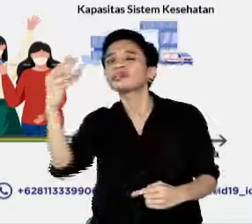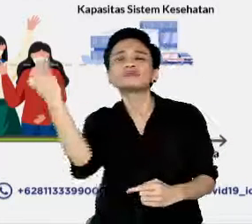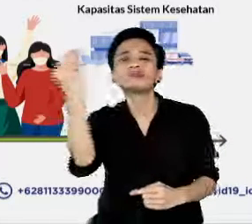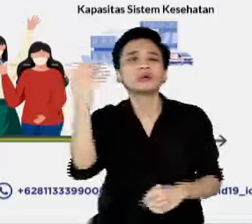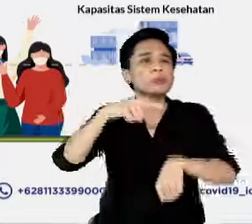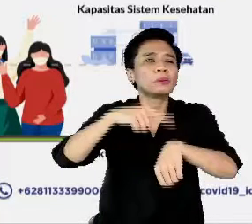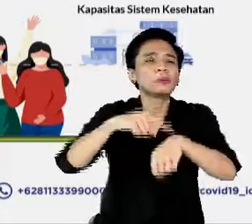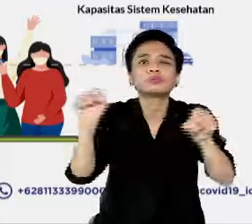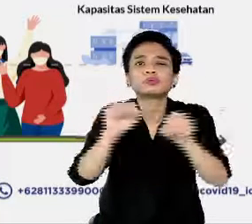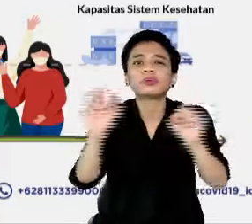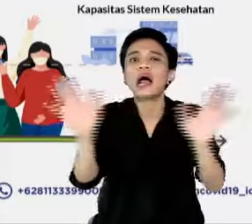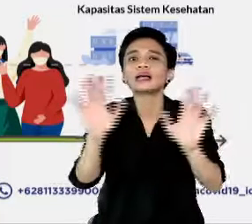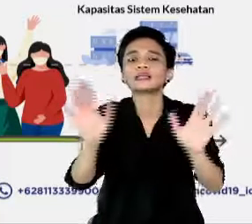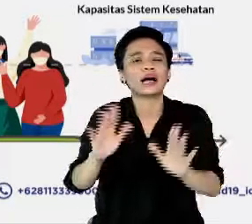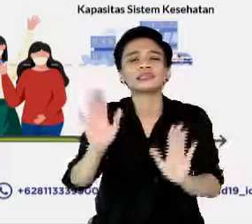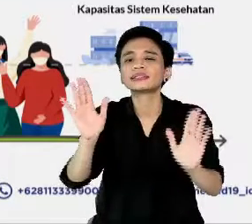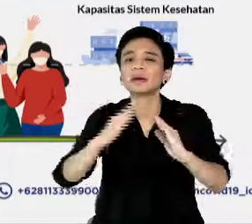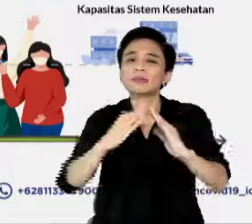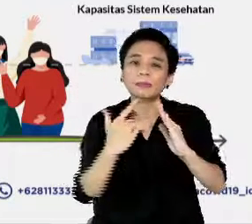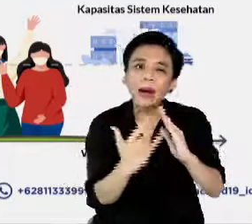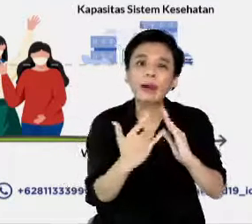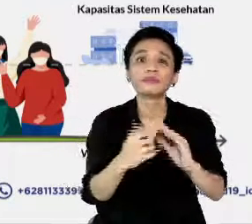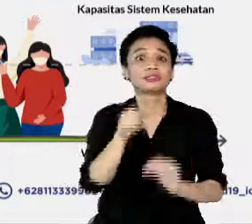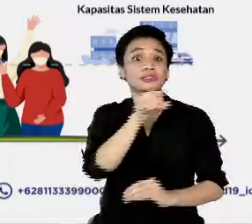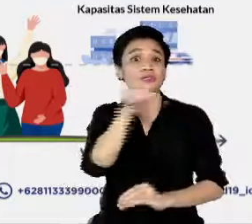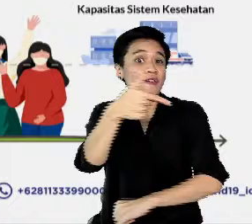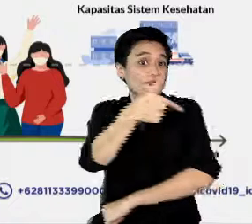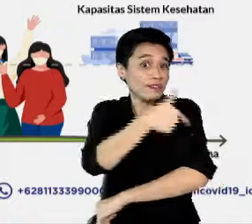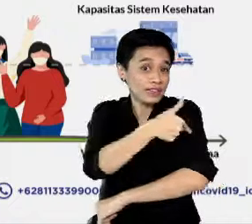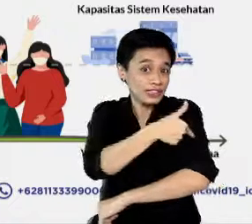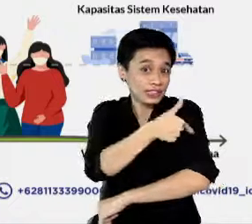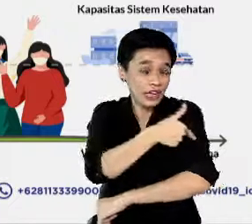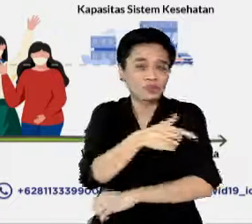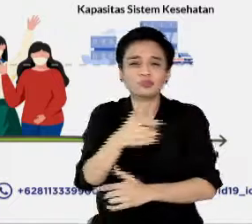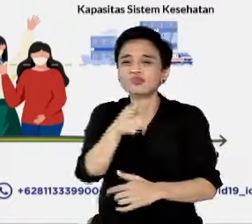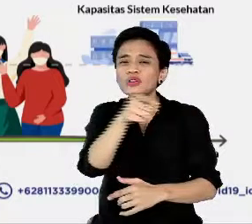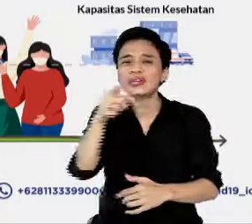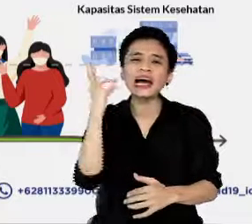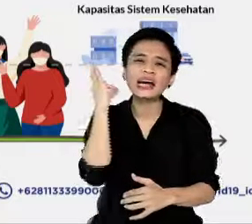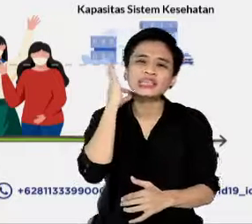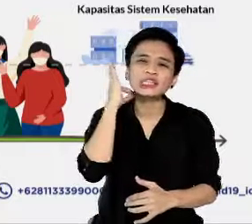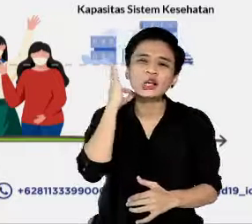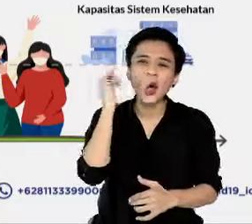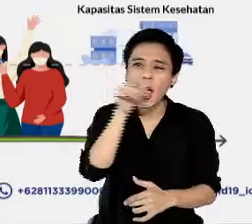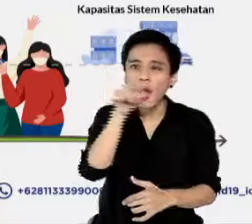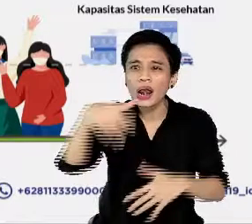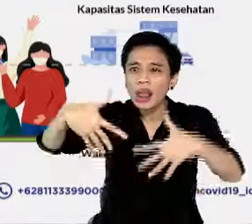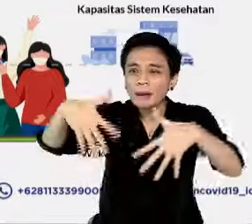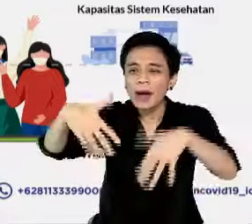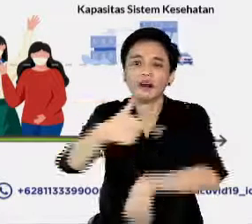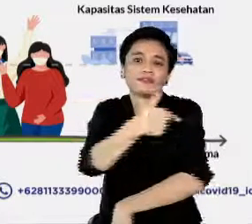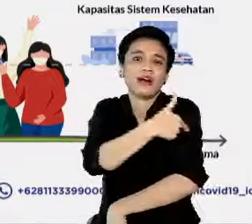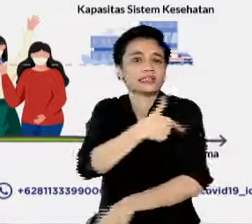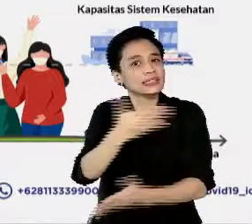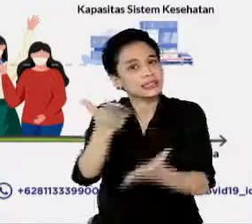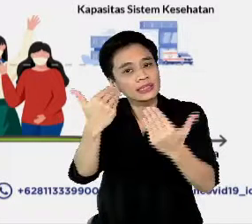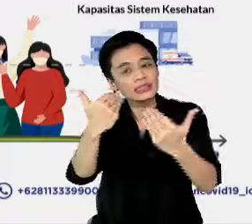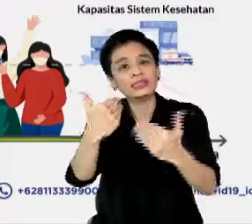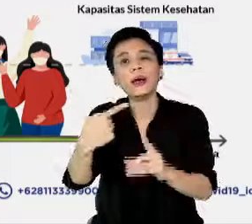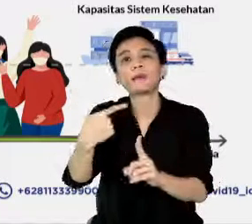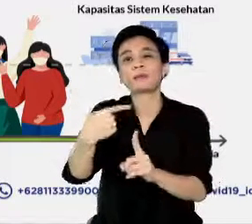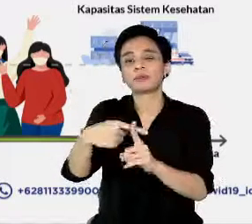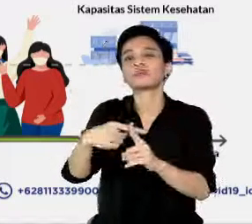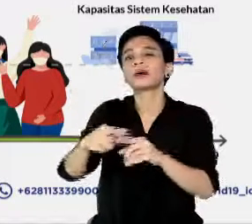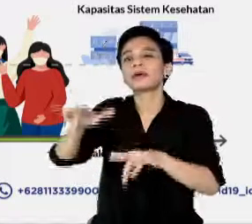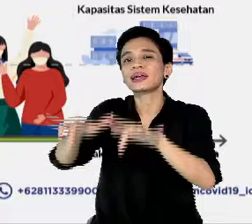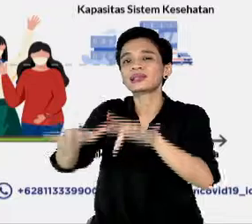terlalu mendesak memasifkan vaksinasi khususnya pada populasi beresiko dan memperbaiki manajemen pelayanan kesehatan